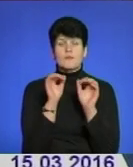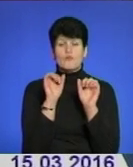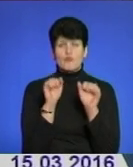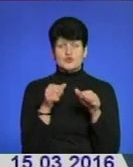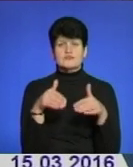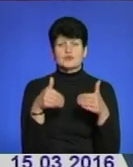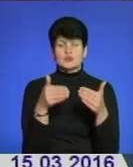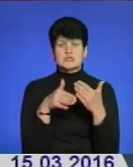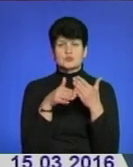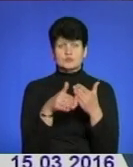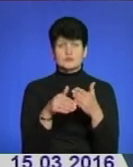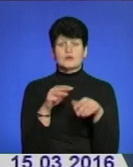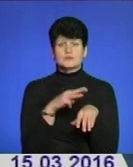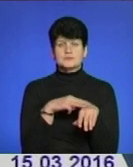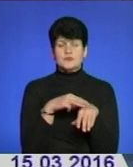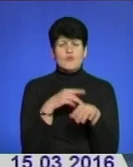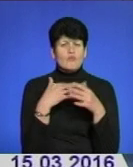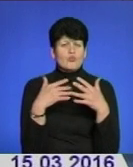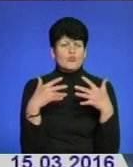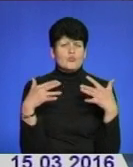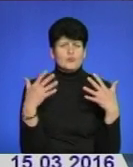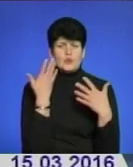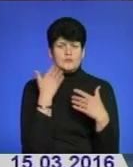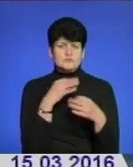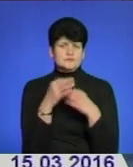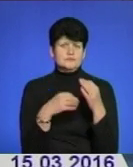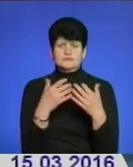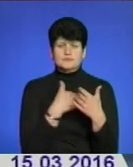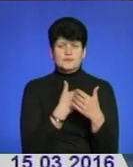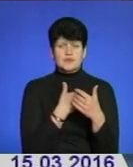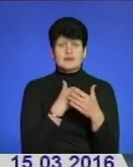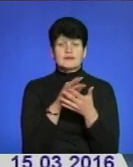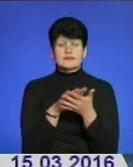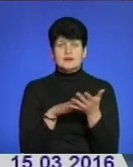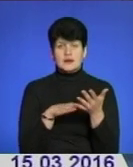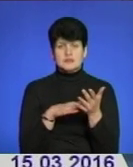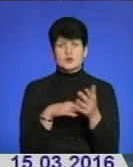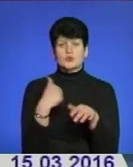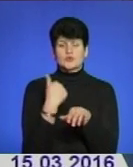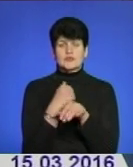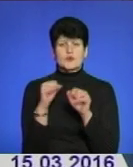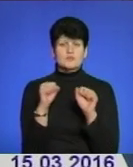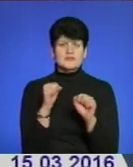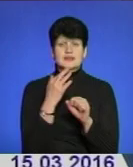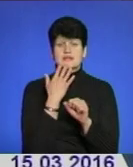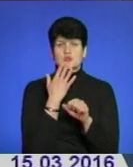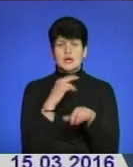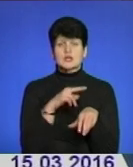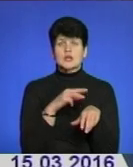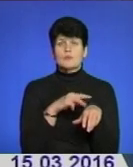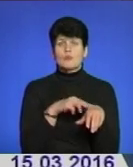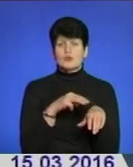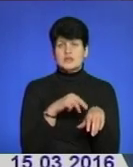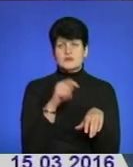по допомогу правоохоронців у будь-яку пору доби. Детальніше про це у сюжеті сектора комунікації Головного управління Національної поліції